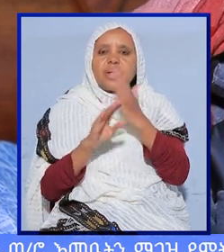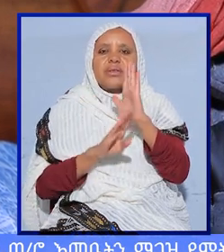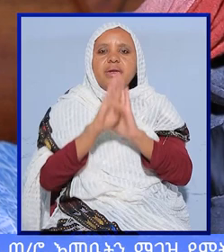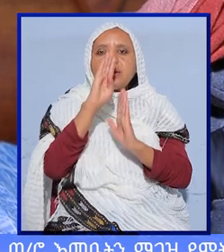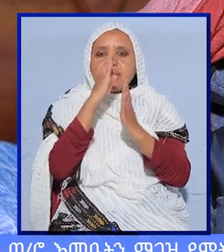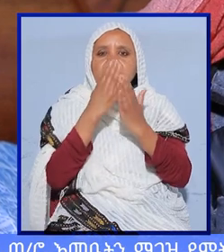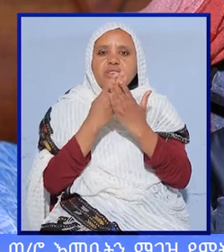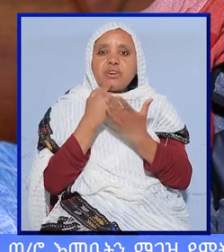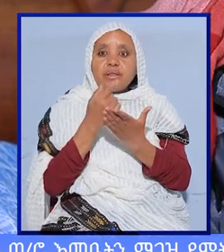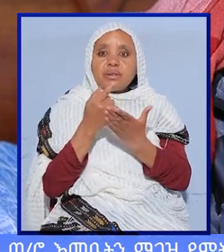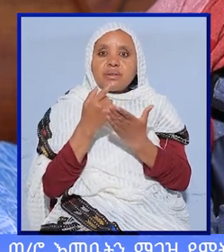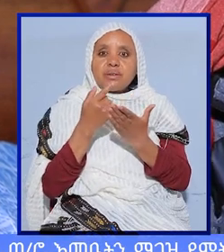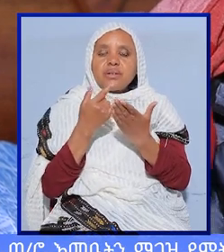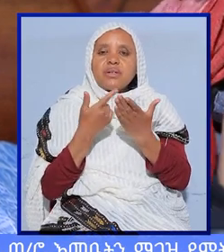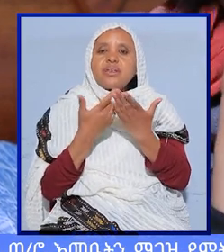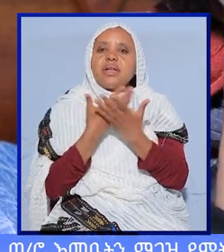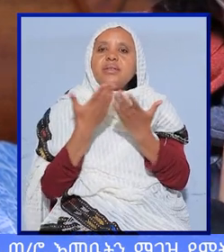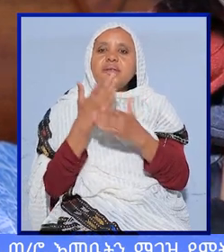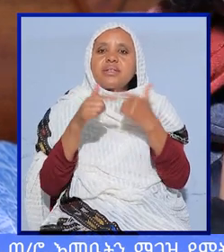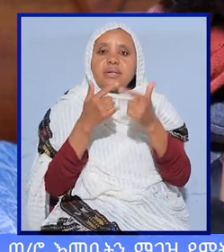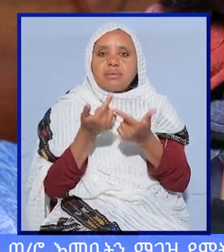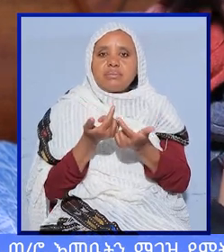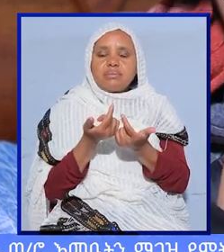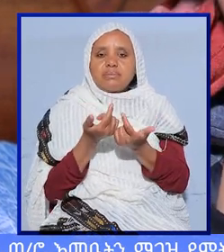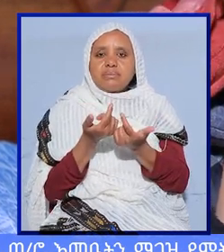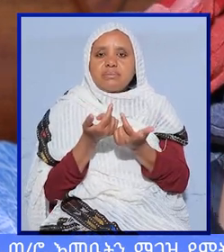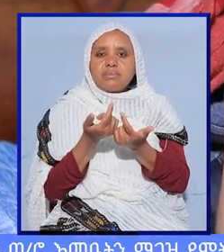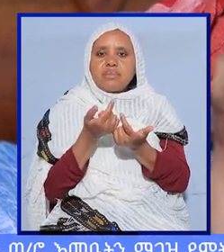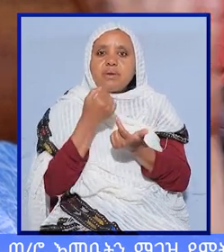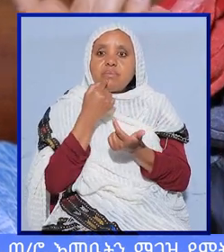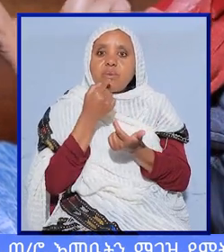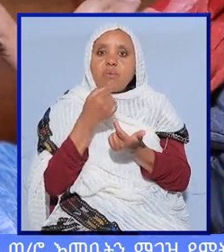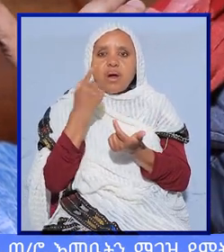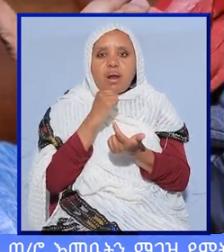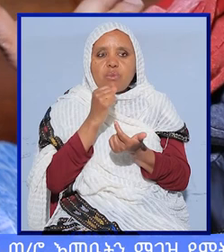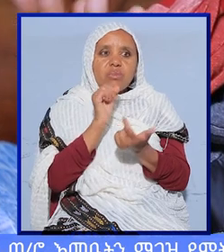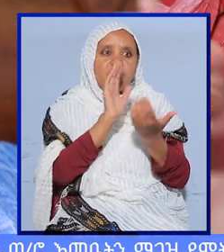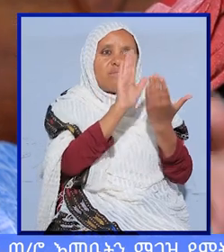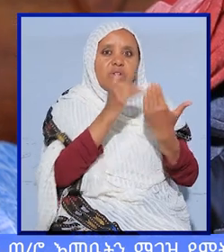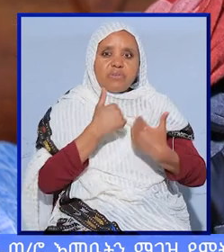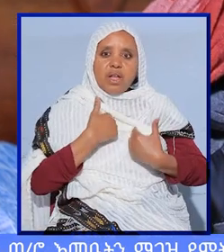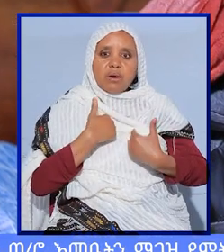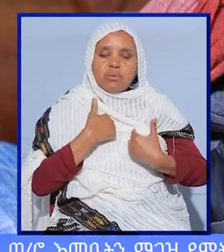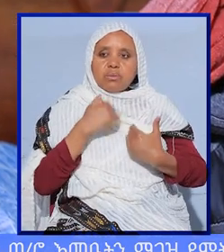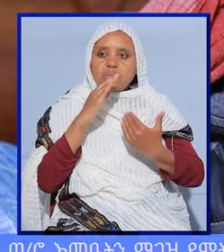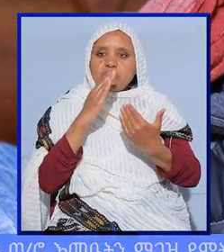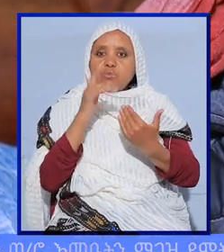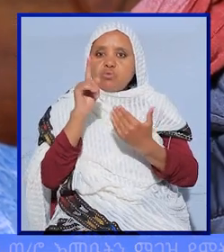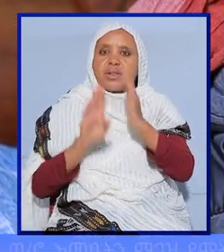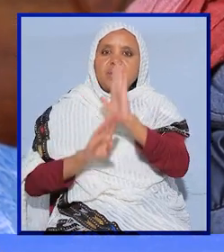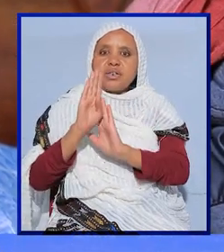ናት። እዚህ ነው ያለችው፣ የት ትሄዳለች ብሎ ባያሉ እዛ ፊት ለፊት ያለውም ልጅ እሷ ናት